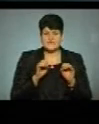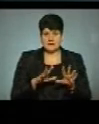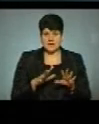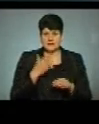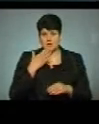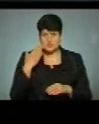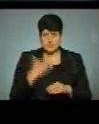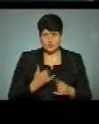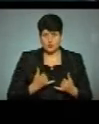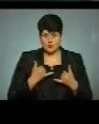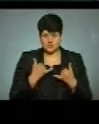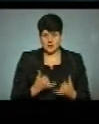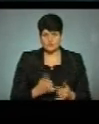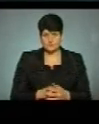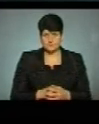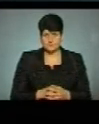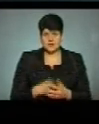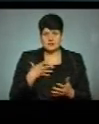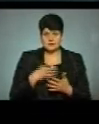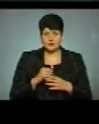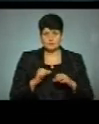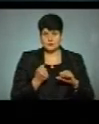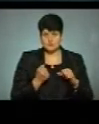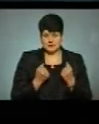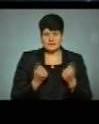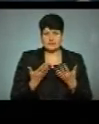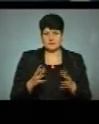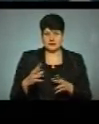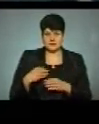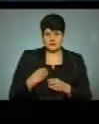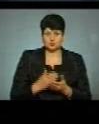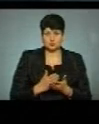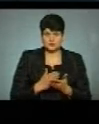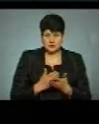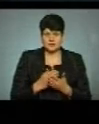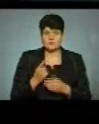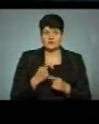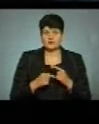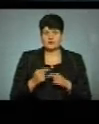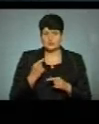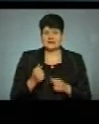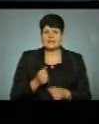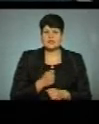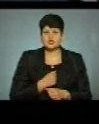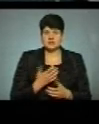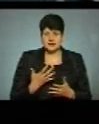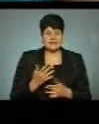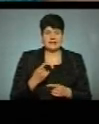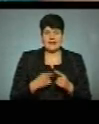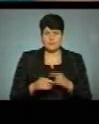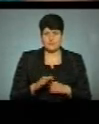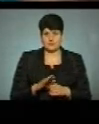якту шану своїм побратимам, з яким я служив, які вернулися, які, на жаль, не